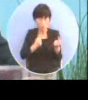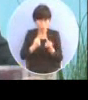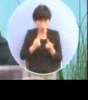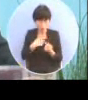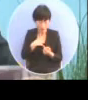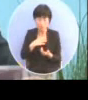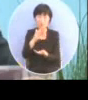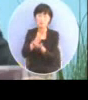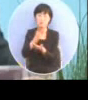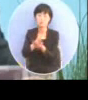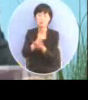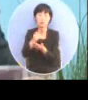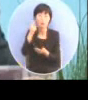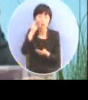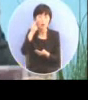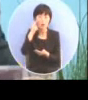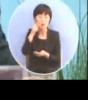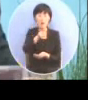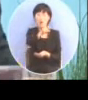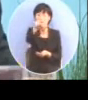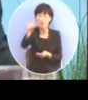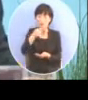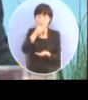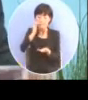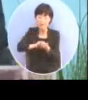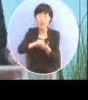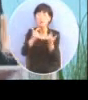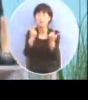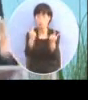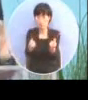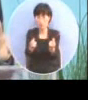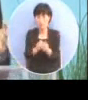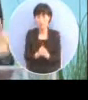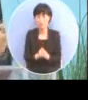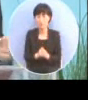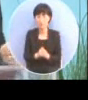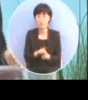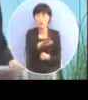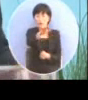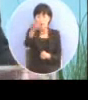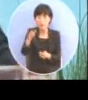Cho nên bất cứ khó khăn gì xảy đến chúng ta không sao, tại vì chúng ta là tảng đá.